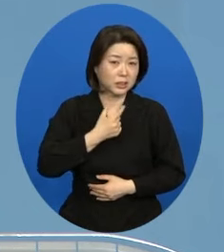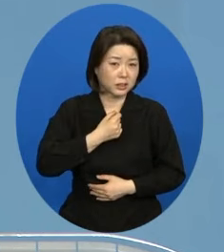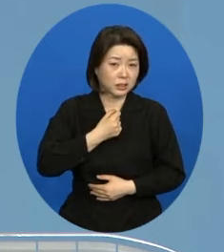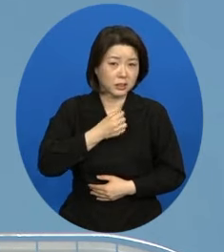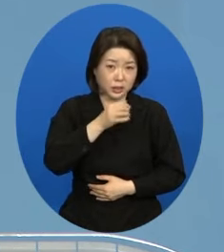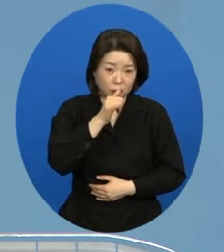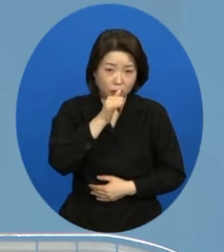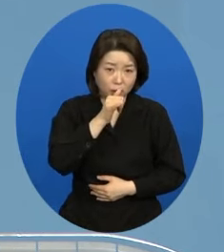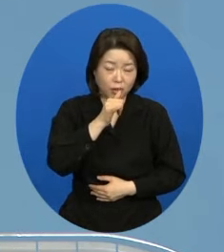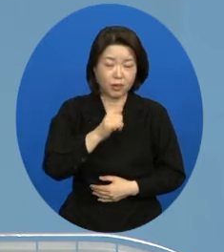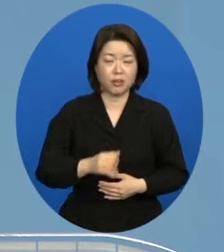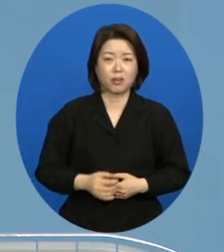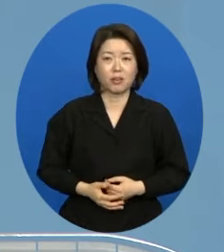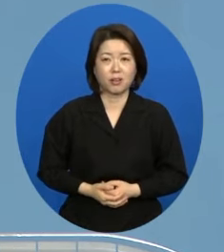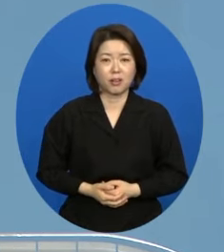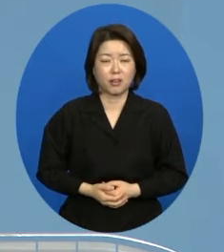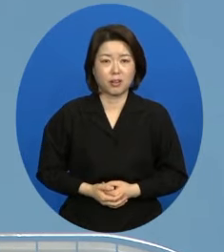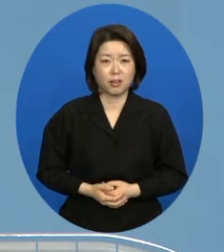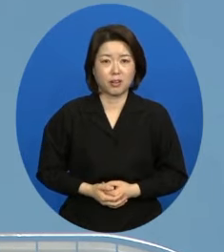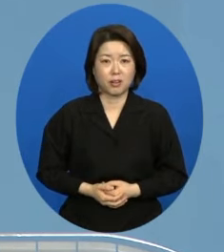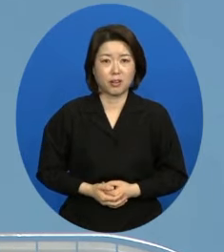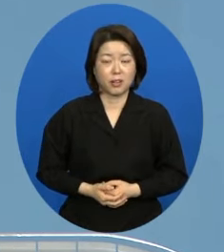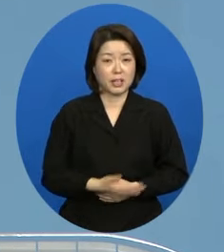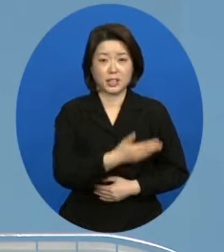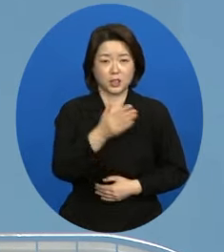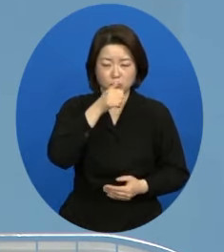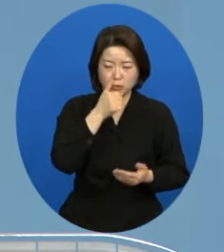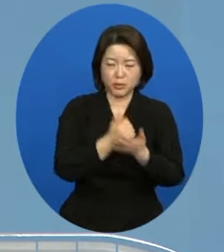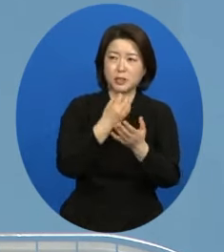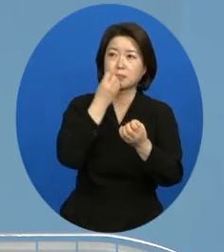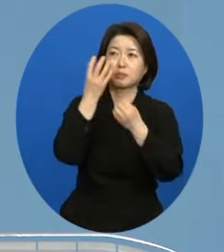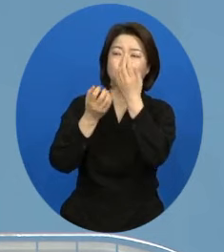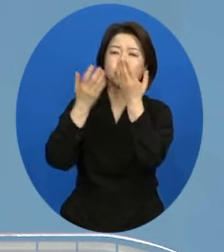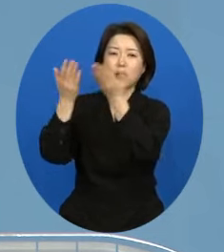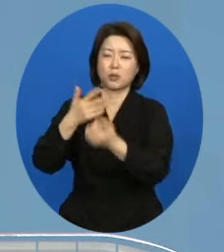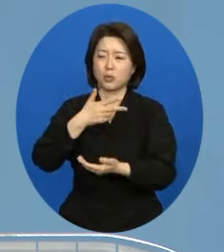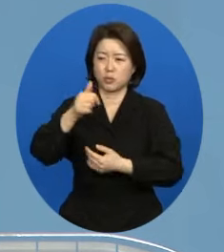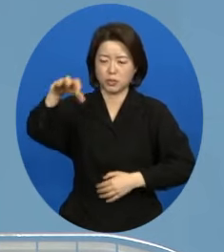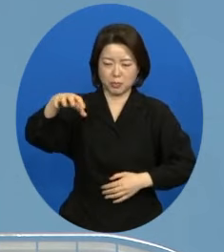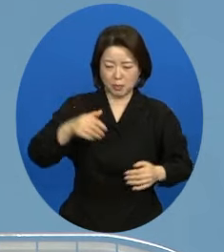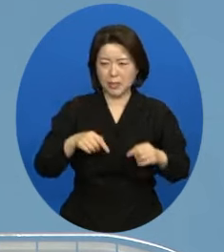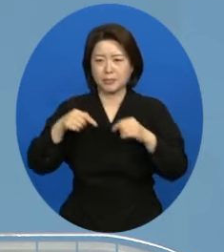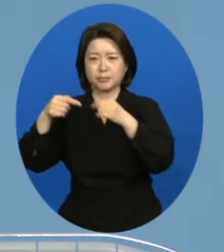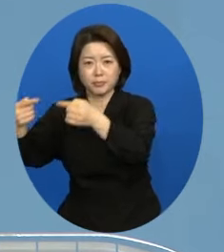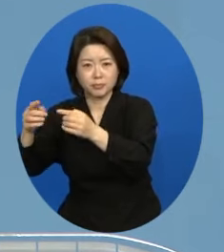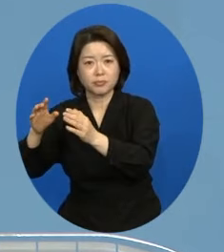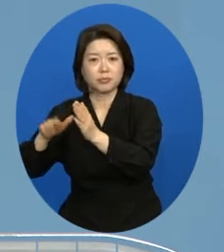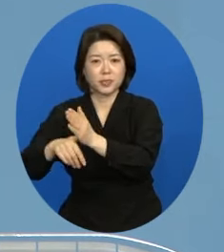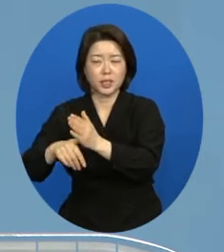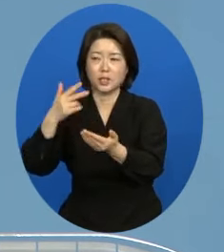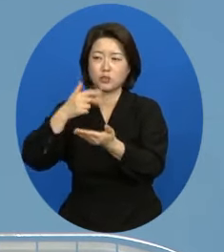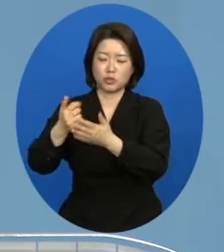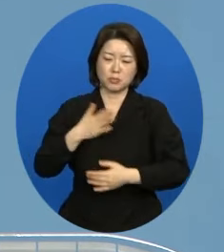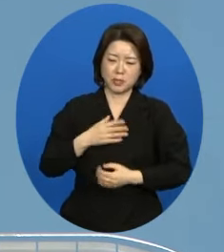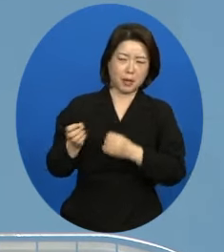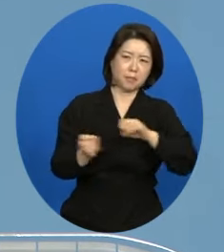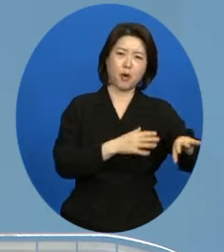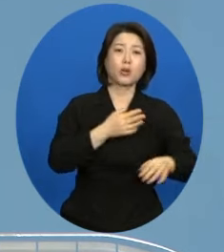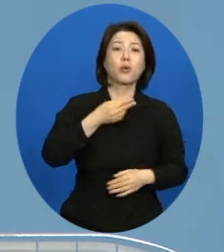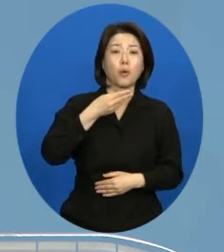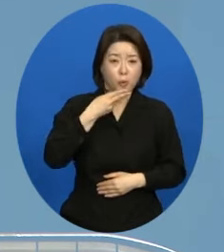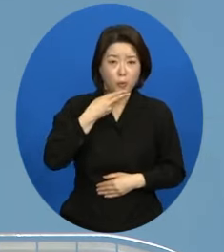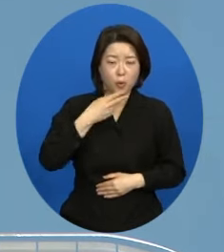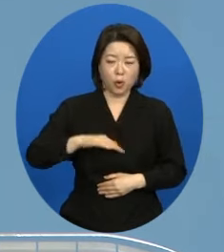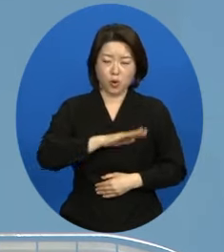떠나셨나요 여러분의 죄를 고백하고 주님 앞에 나아갈 때 하나님은 우리를 버리지 아니하시고